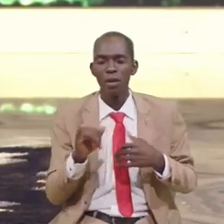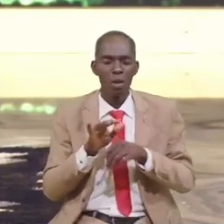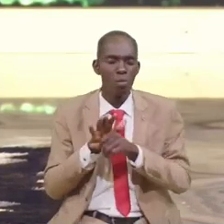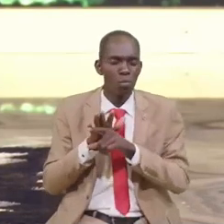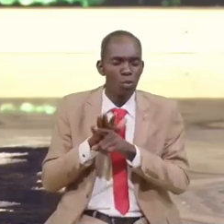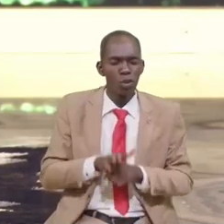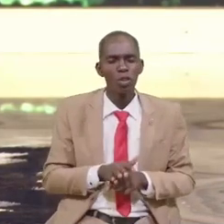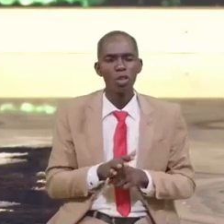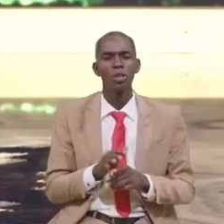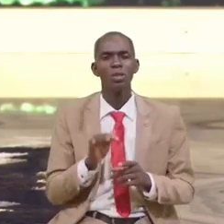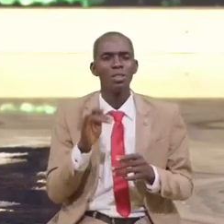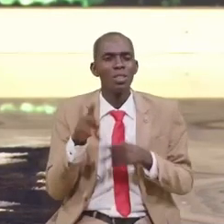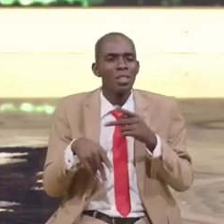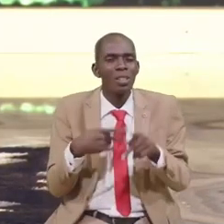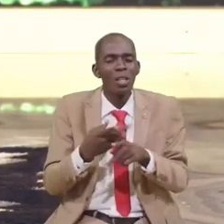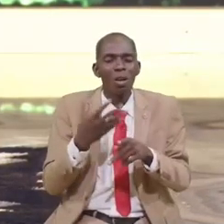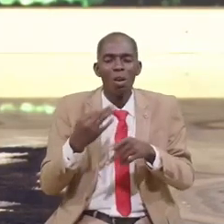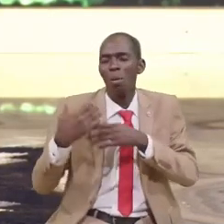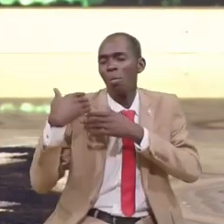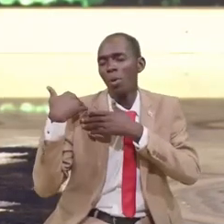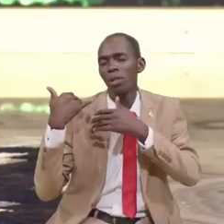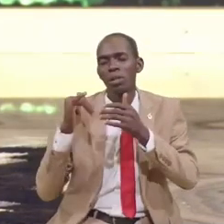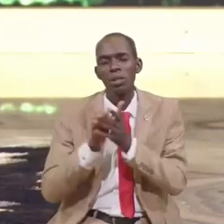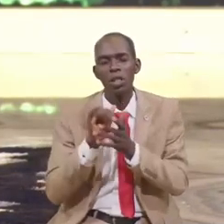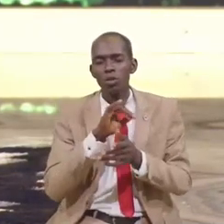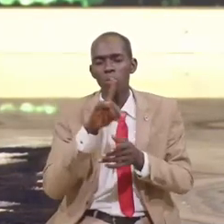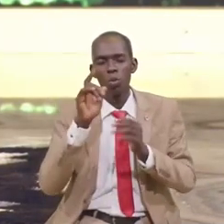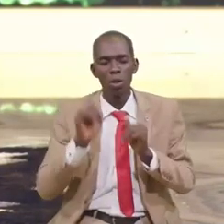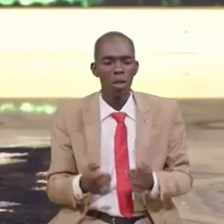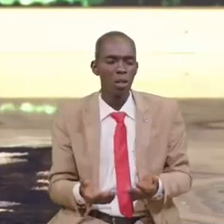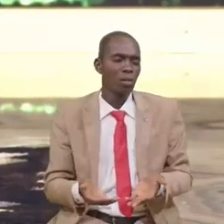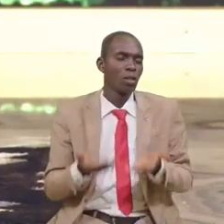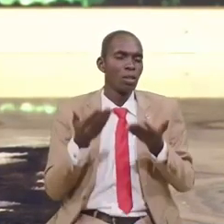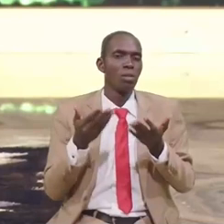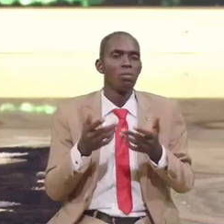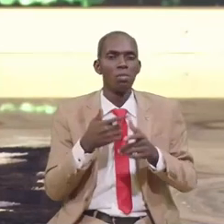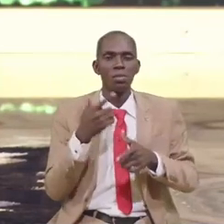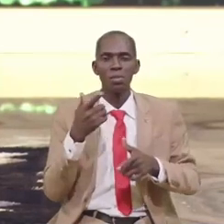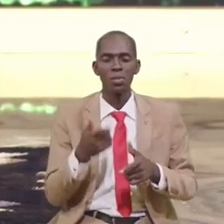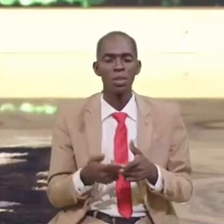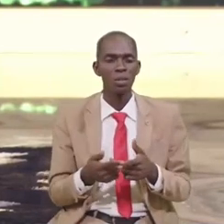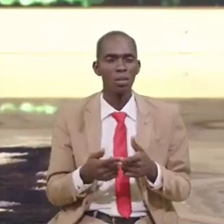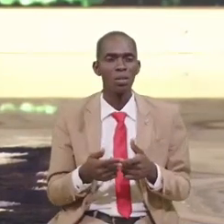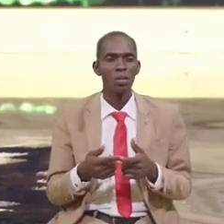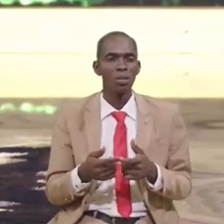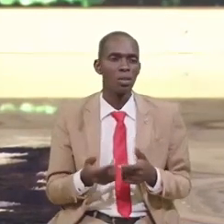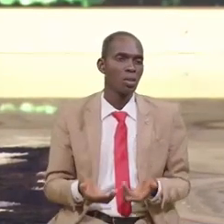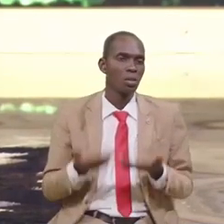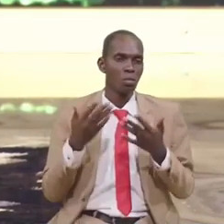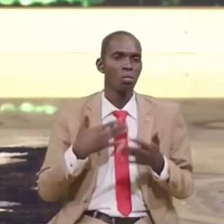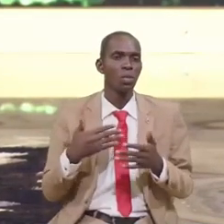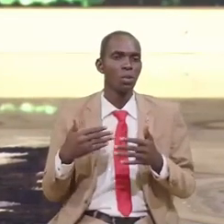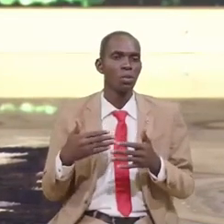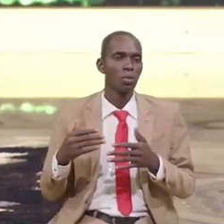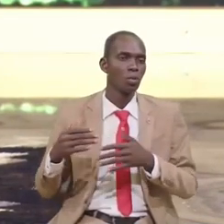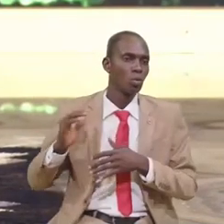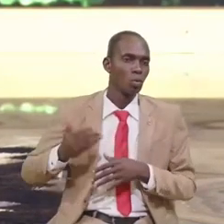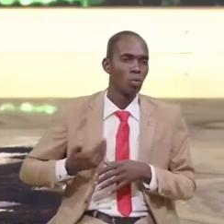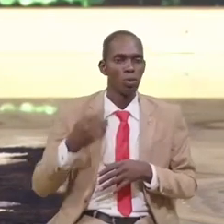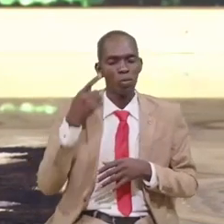âme a un fardeau que personne ne peut vous aider à relever. Je dis, Éternel, aie pitié de moi, guéris mon âme, car j'ai